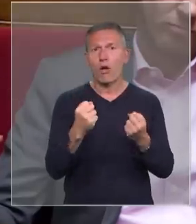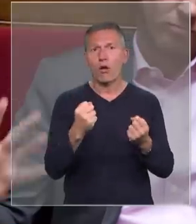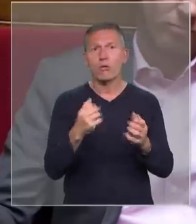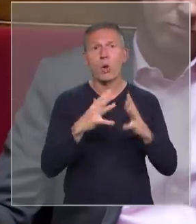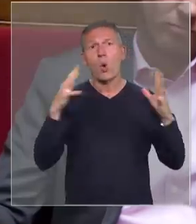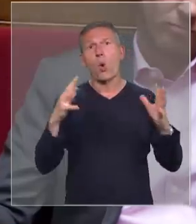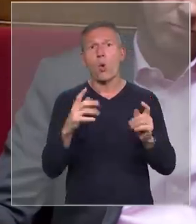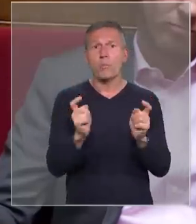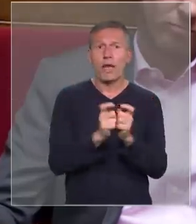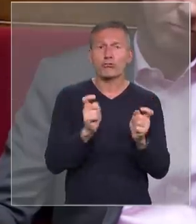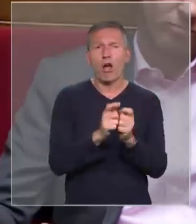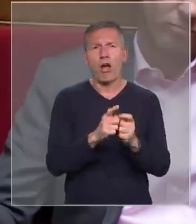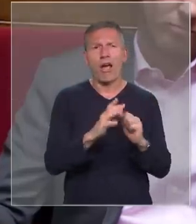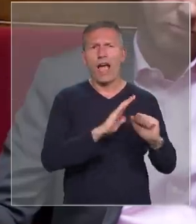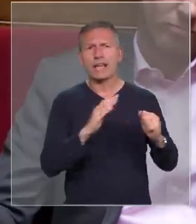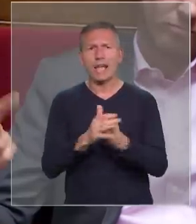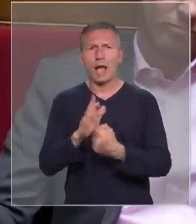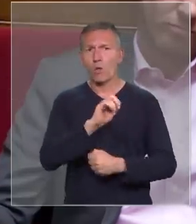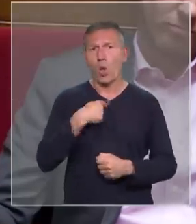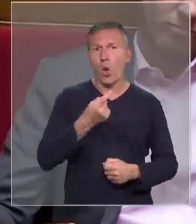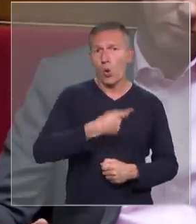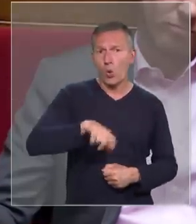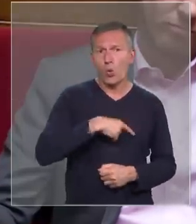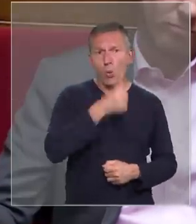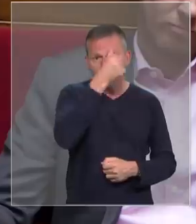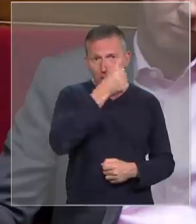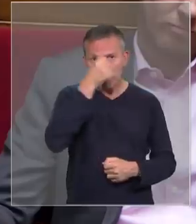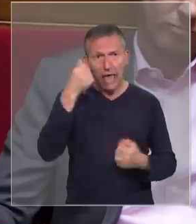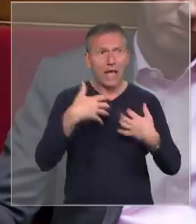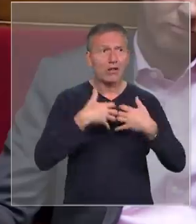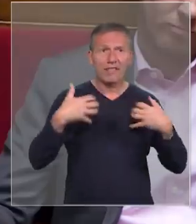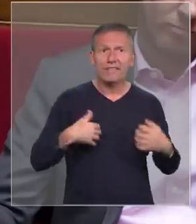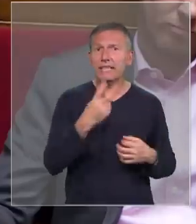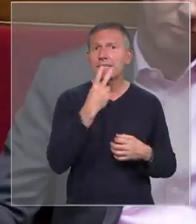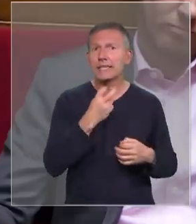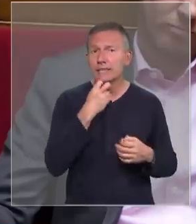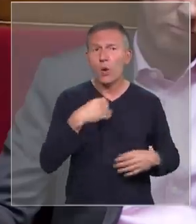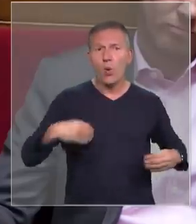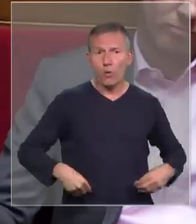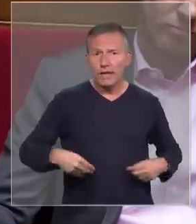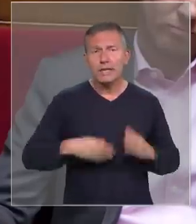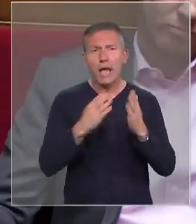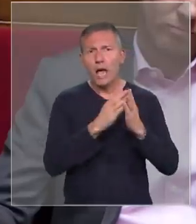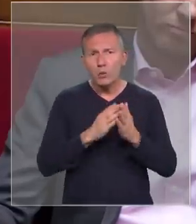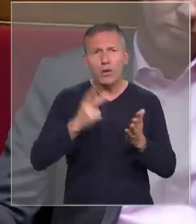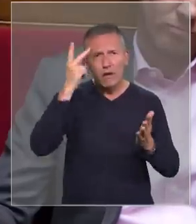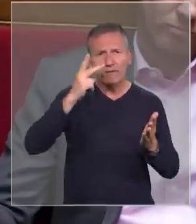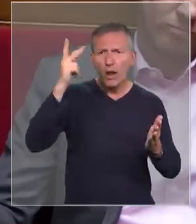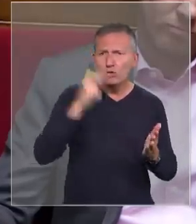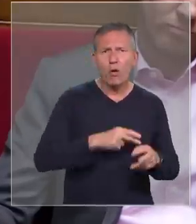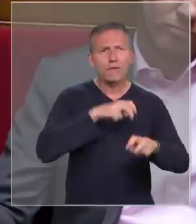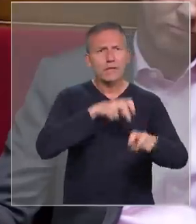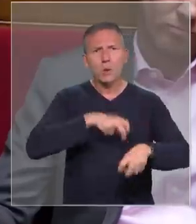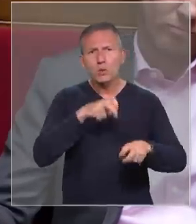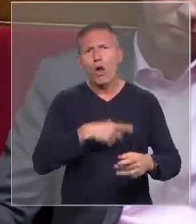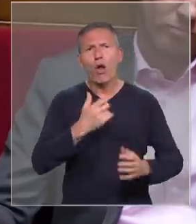méchants radicaux comme vous le prétendez. Nous sommes infirmières, scientifiques, ouvriers, étudiants, philosophes, agriculteurs,